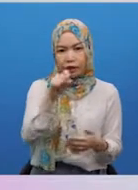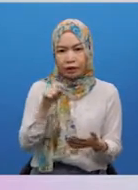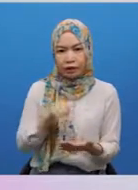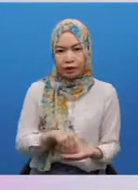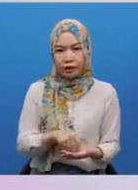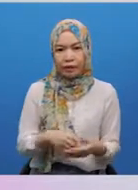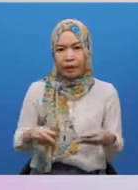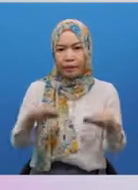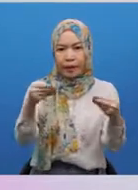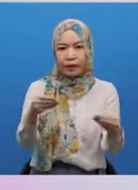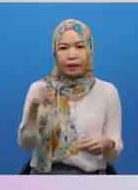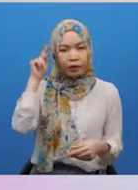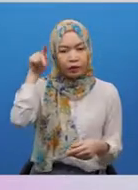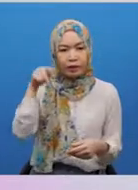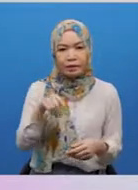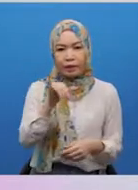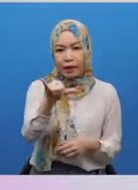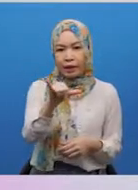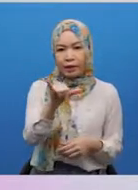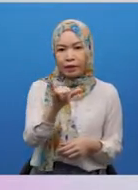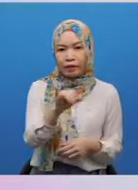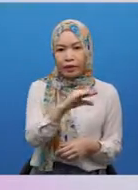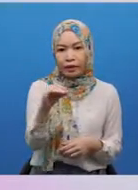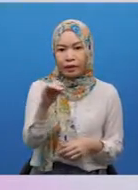Berikan konsep bagi X dan Y.